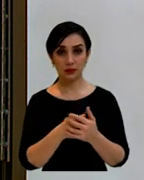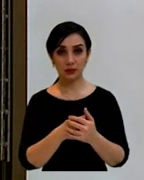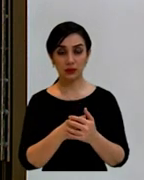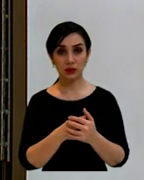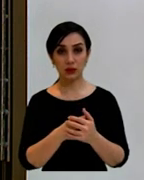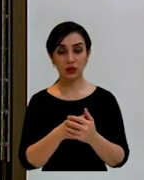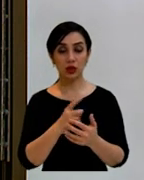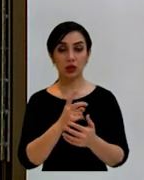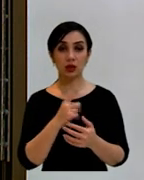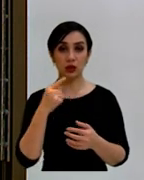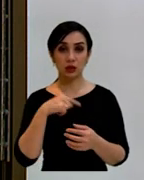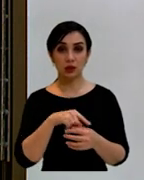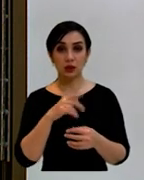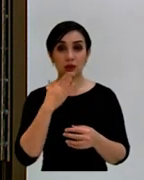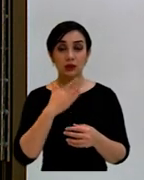Ishq ichida